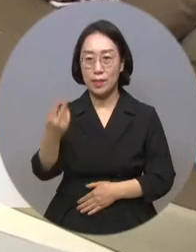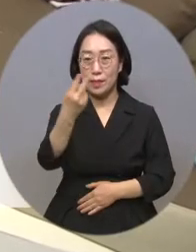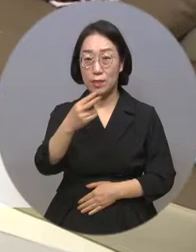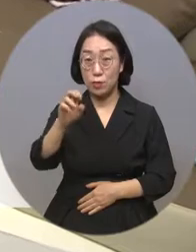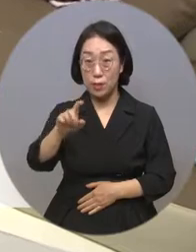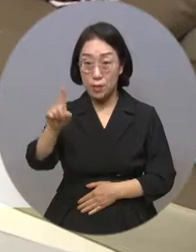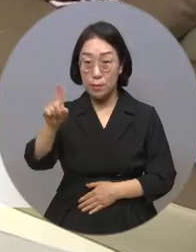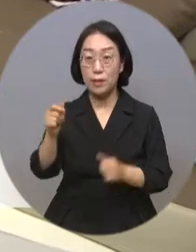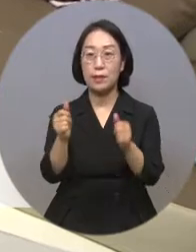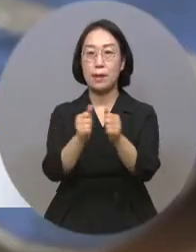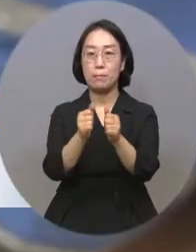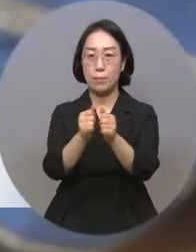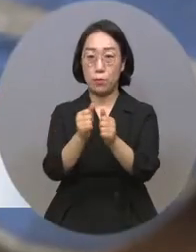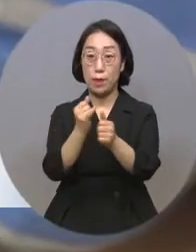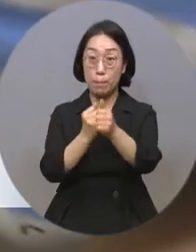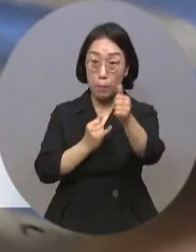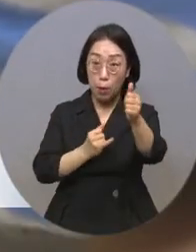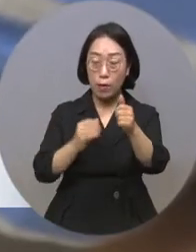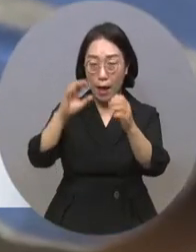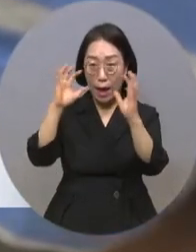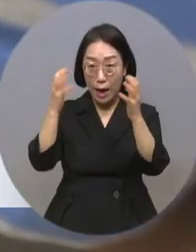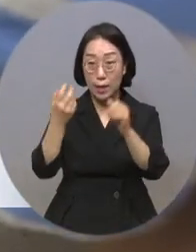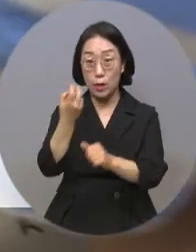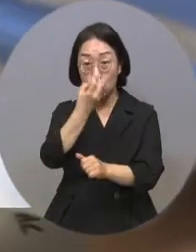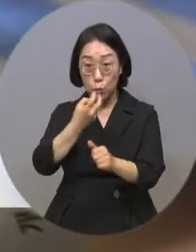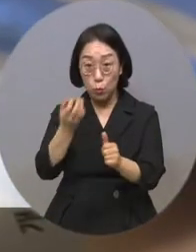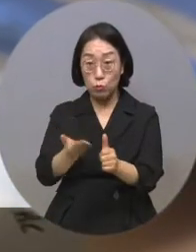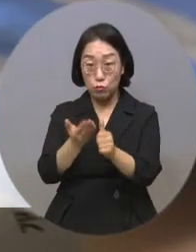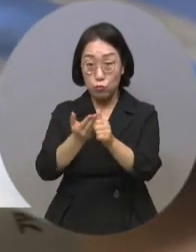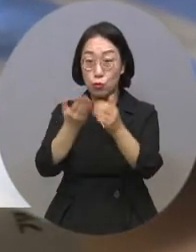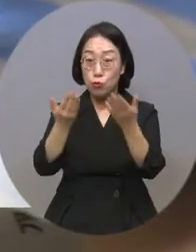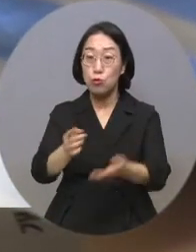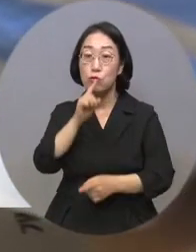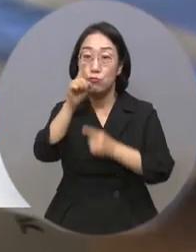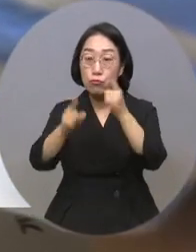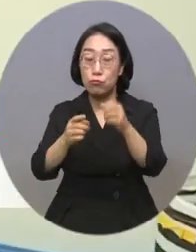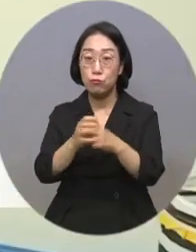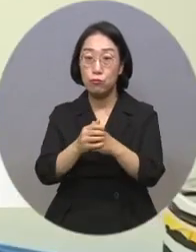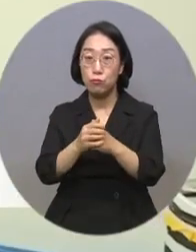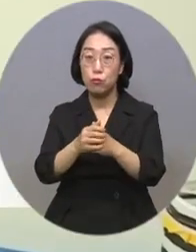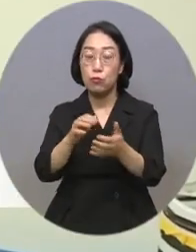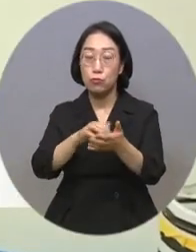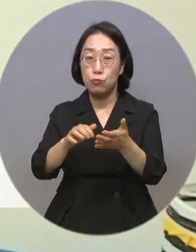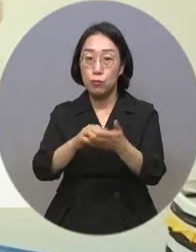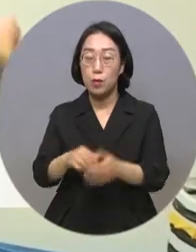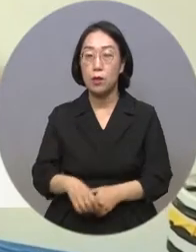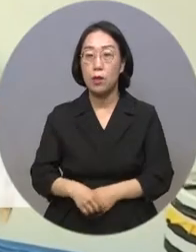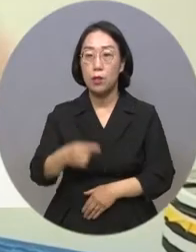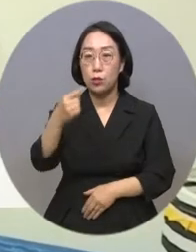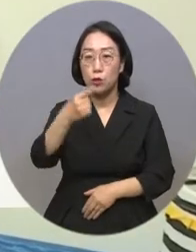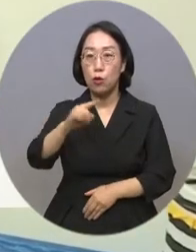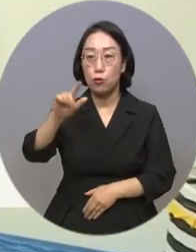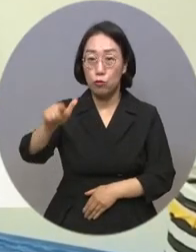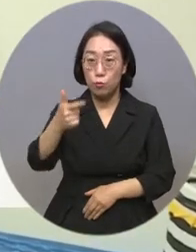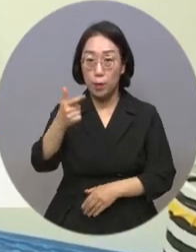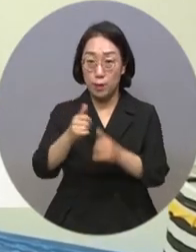2021년 남성 육아휴직자 수는 2만 9,041명으로 2020년보다 1,600여 명이